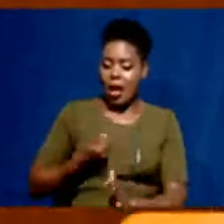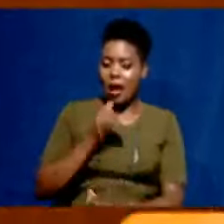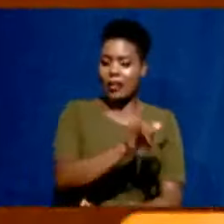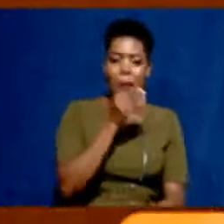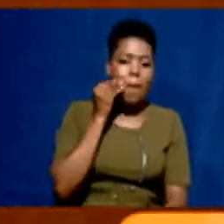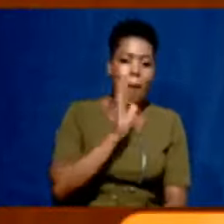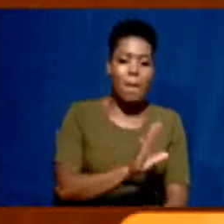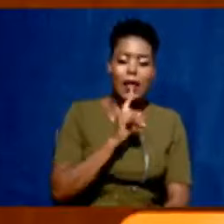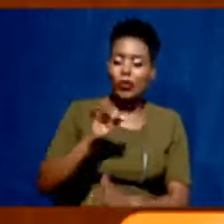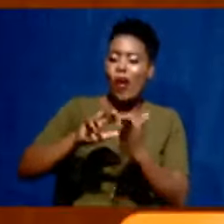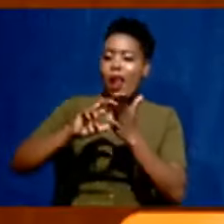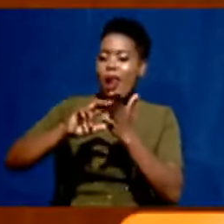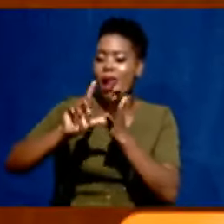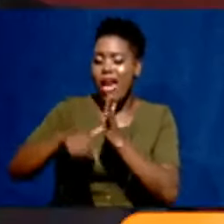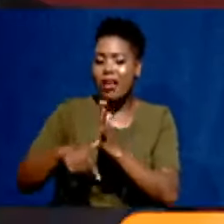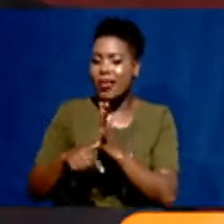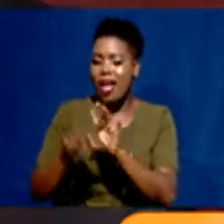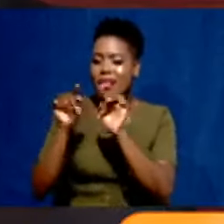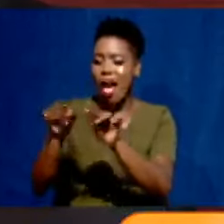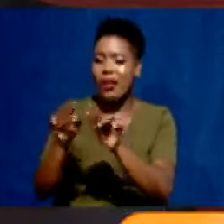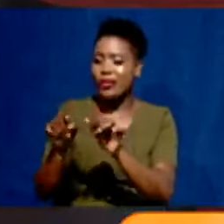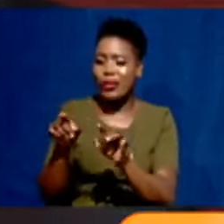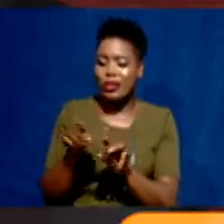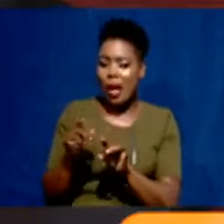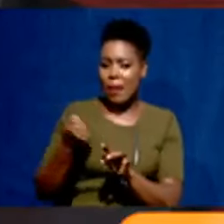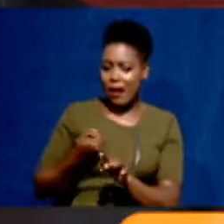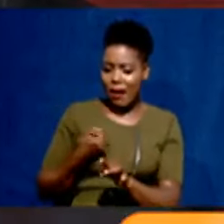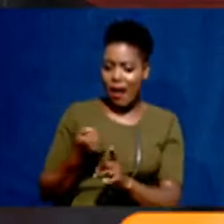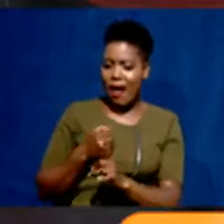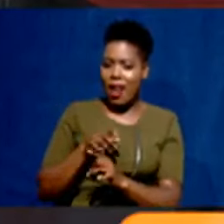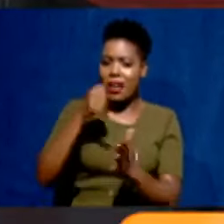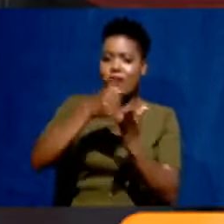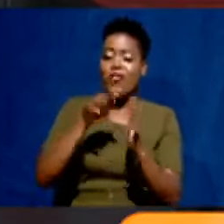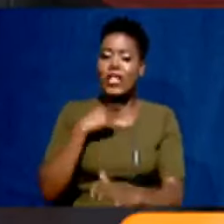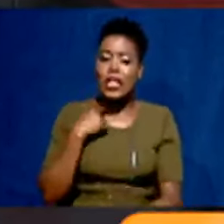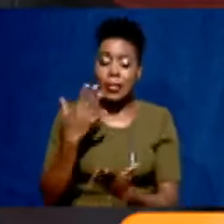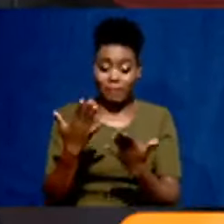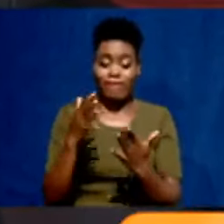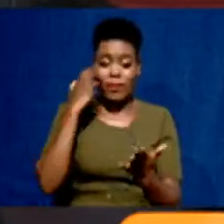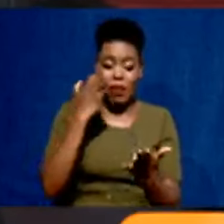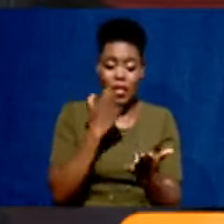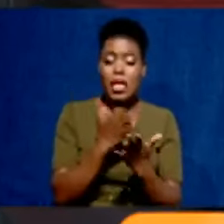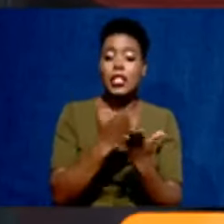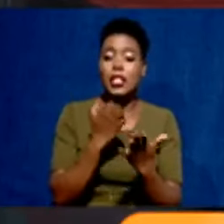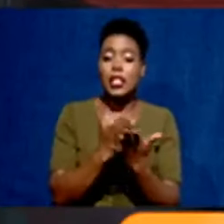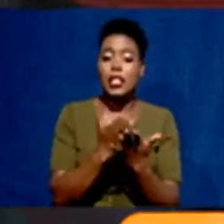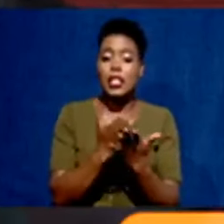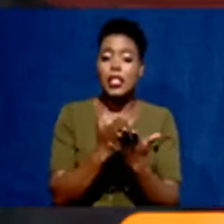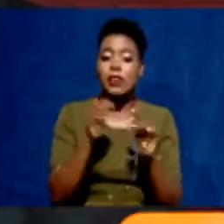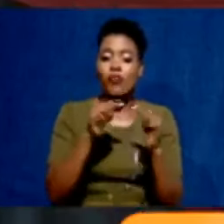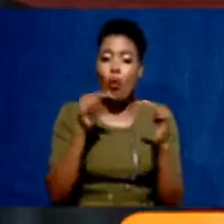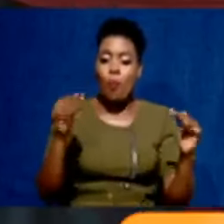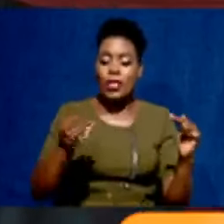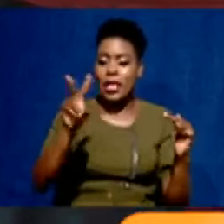jinsi alitekeleza mauaji hayo. The evidence by the prosecution against